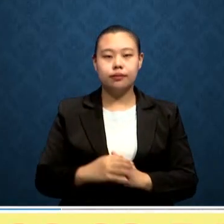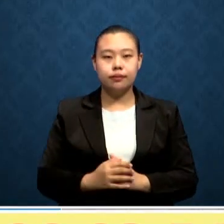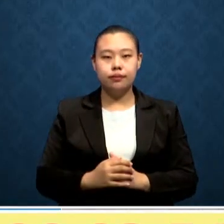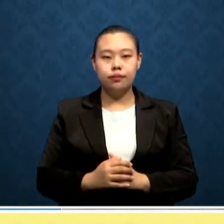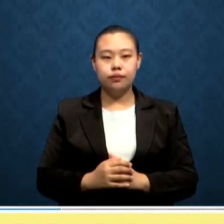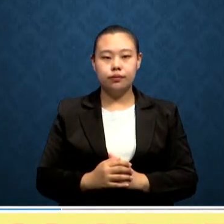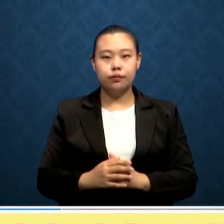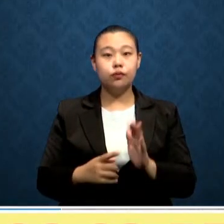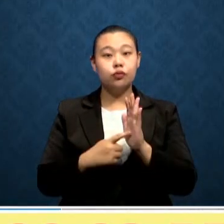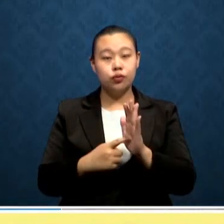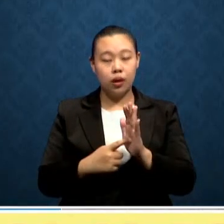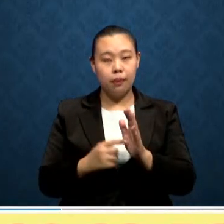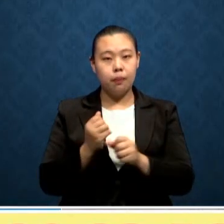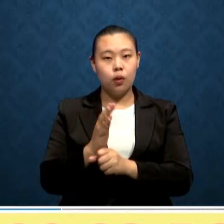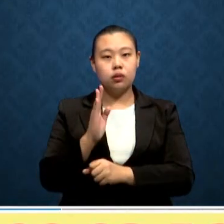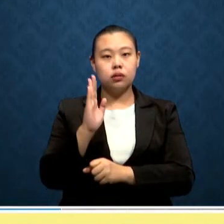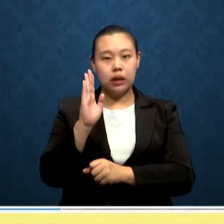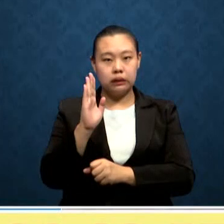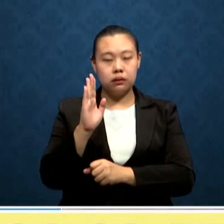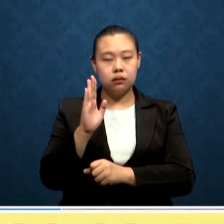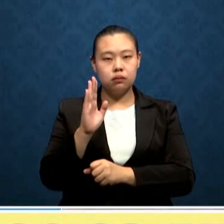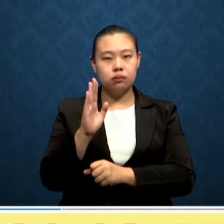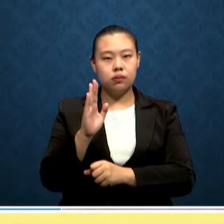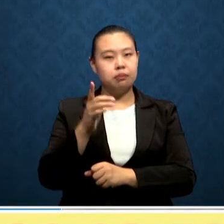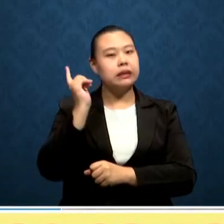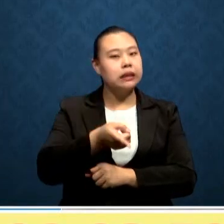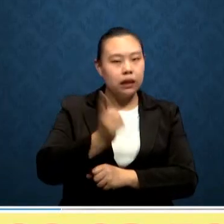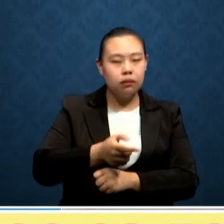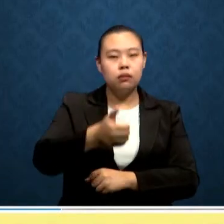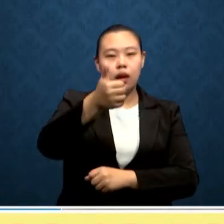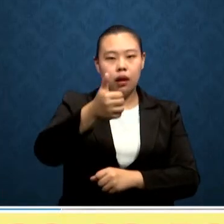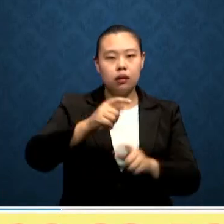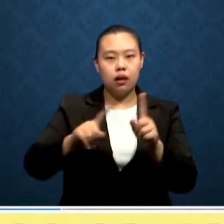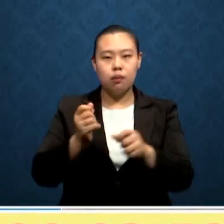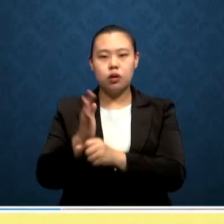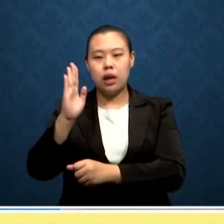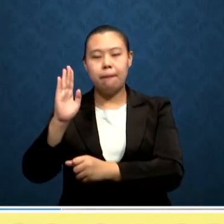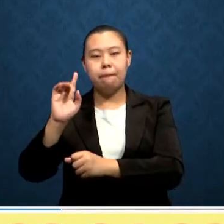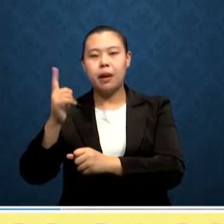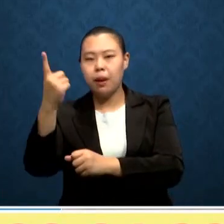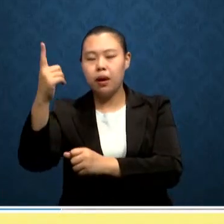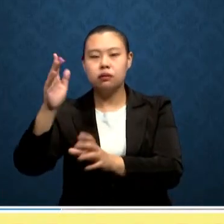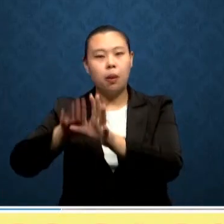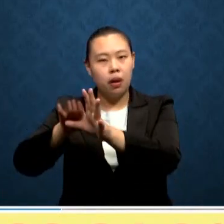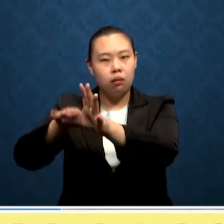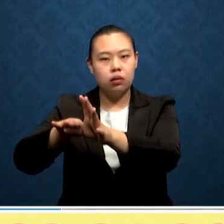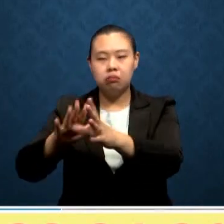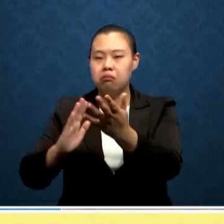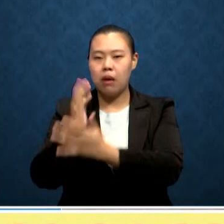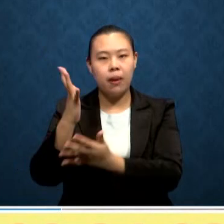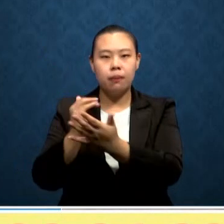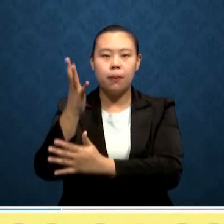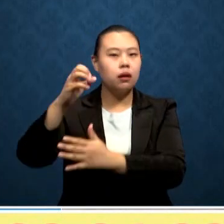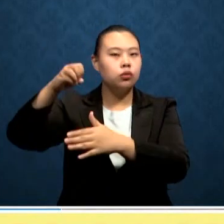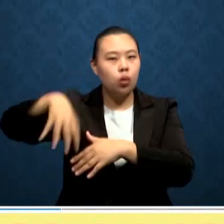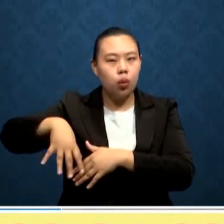ทหน้าได้เฉพาะบริษัทหน้าเดิมๆเช่นเคยส่วนบริษัทใหม่ๆนะครับตก